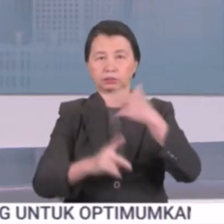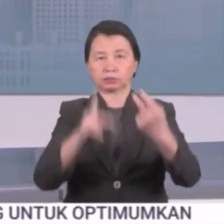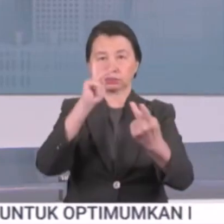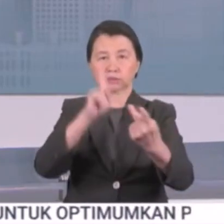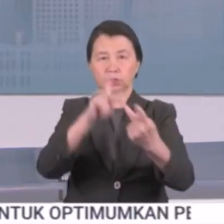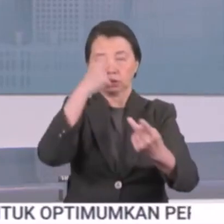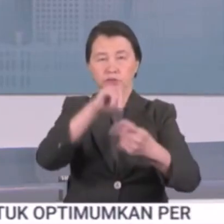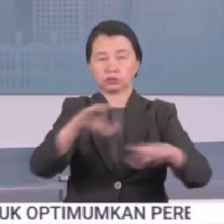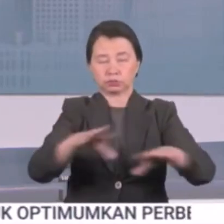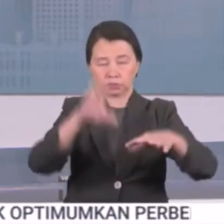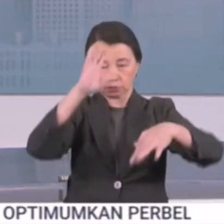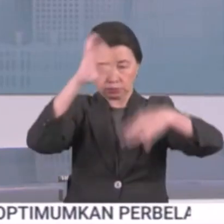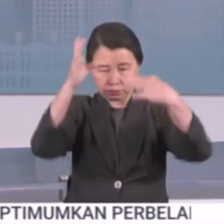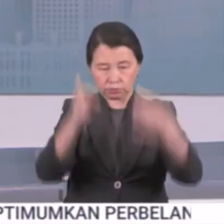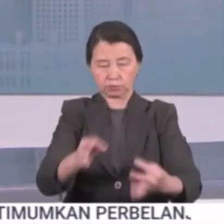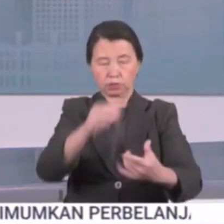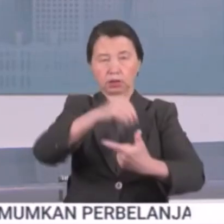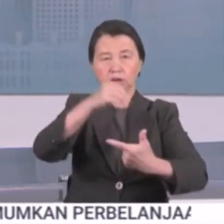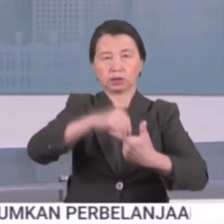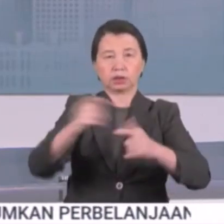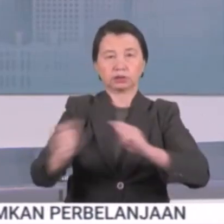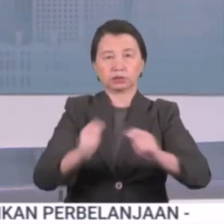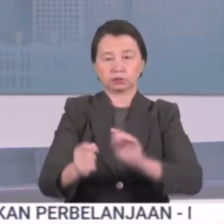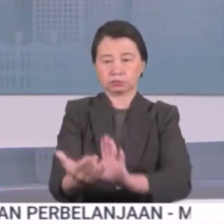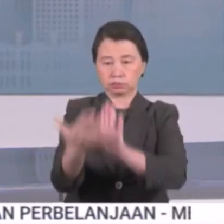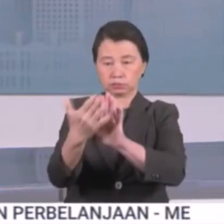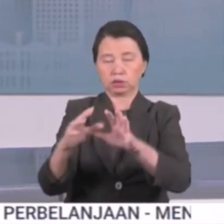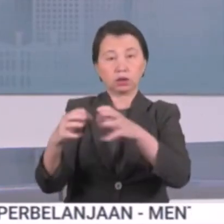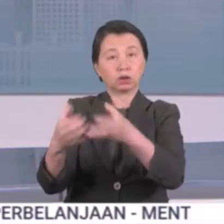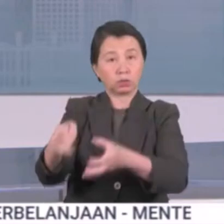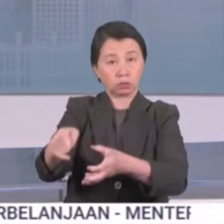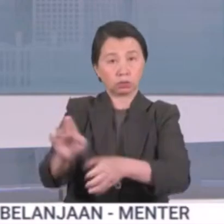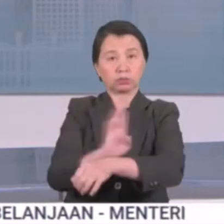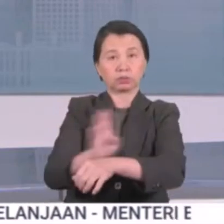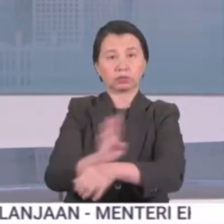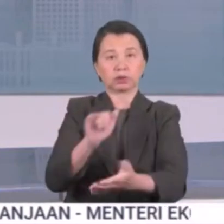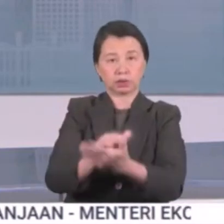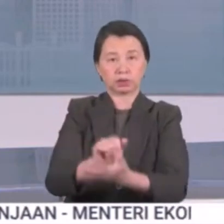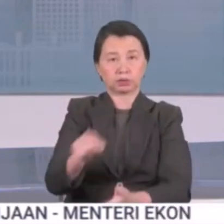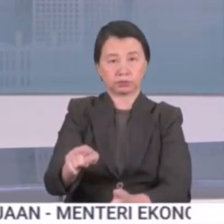relevan untuk membuat keputusan atau tindakan terhadap golongan usahawan berkenaan.